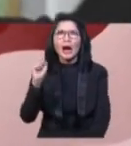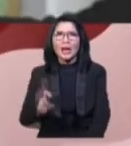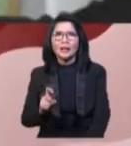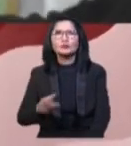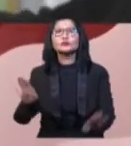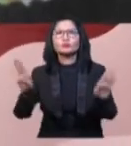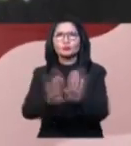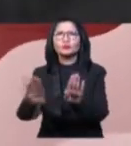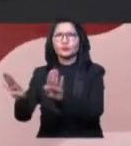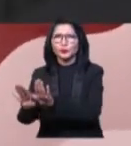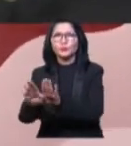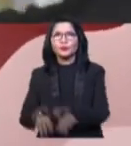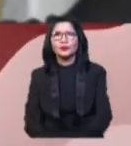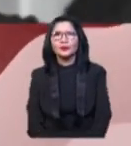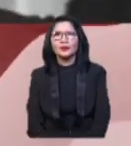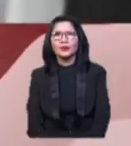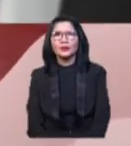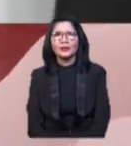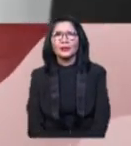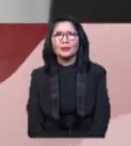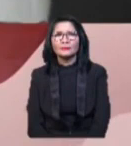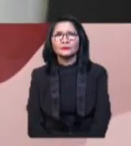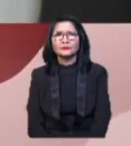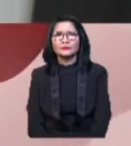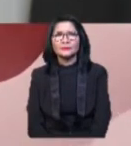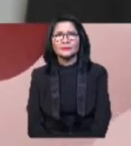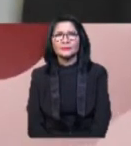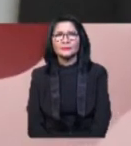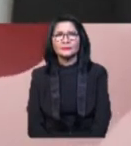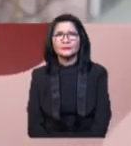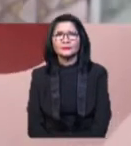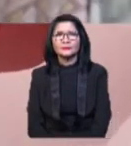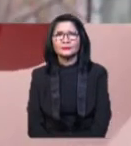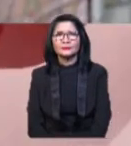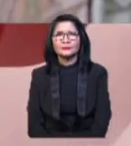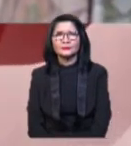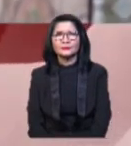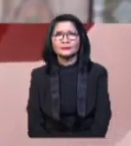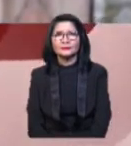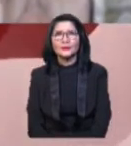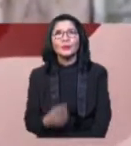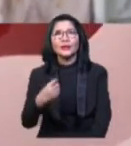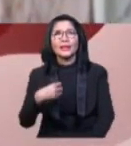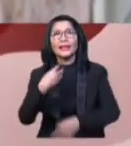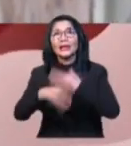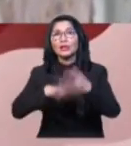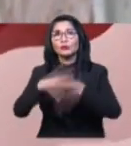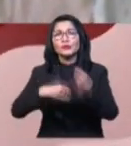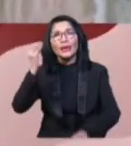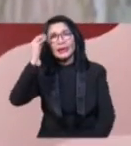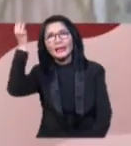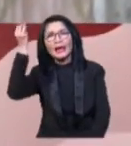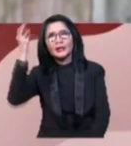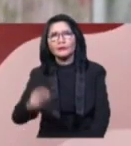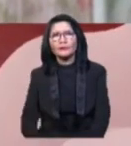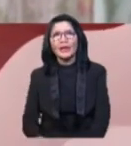banyak yang harus tutup. Nah, secara garis besar sih, ini saya akan ngomong dari industri kreatif ya. Secara